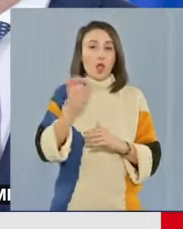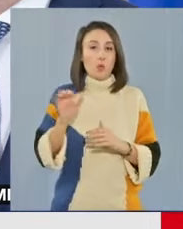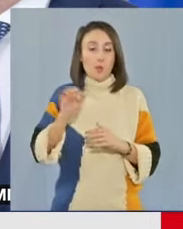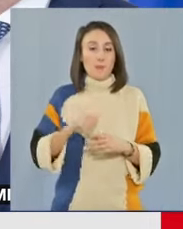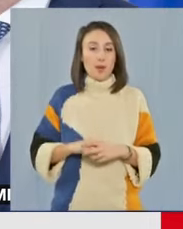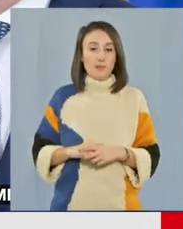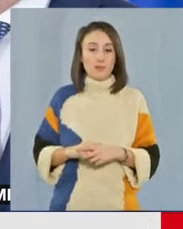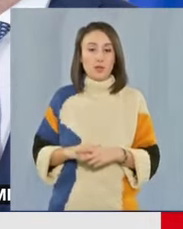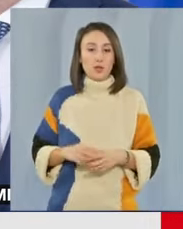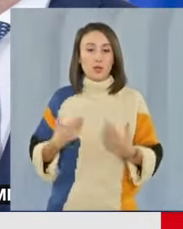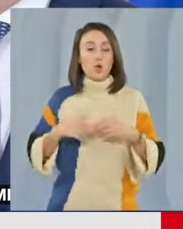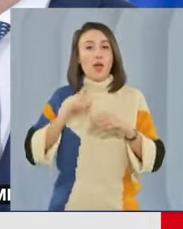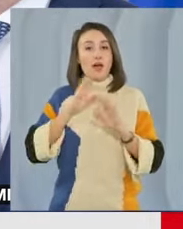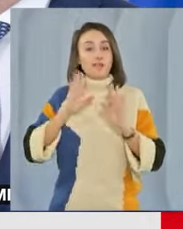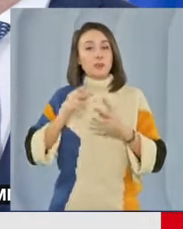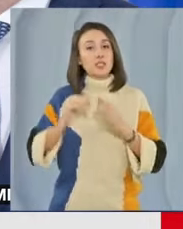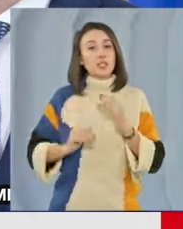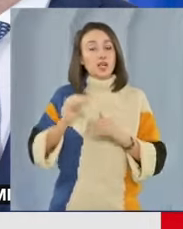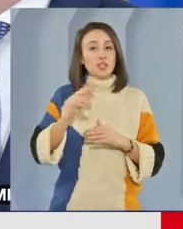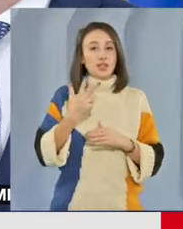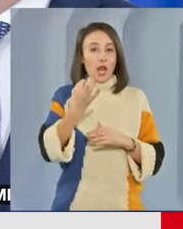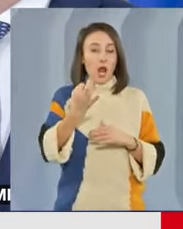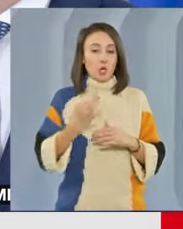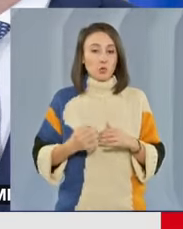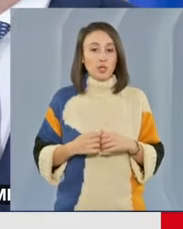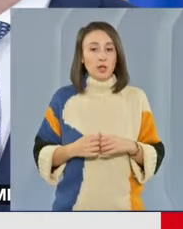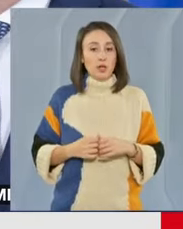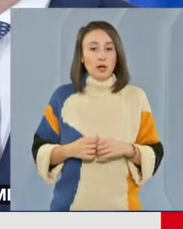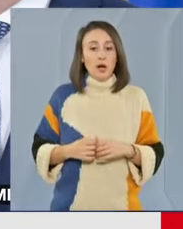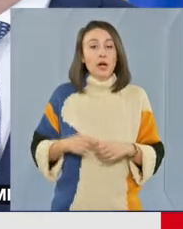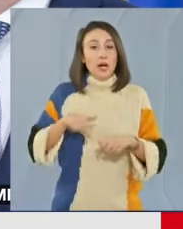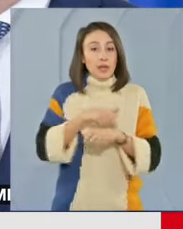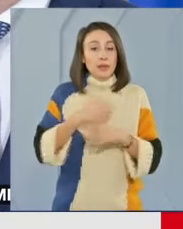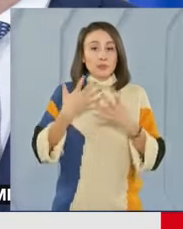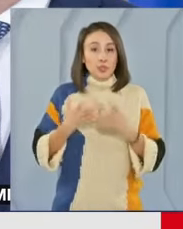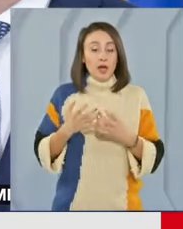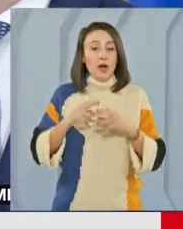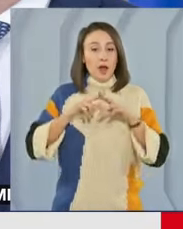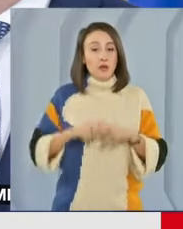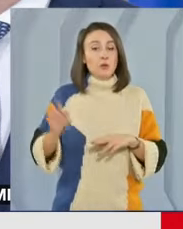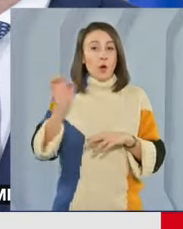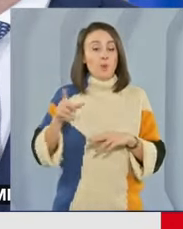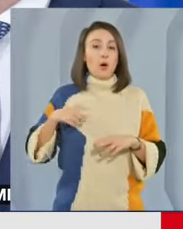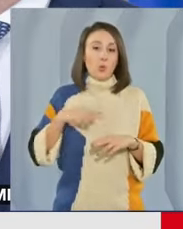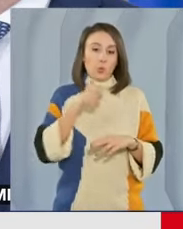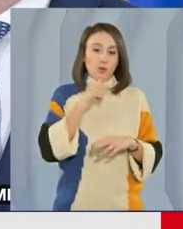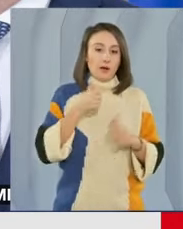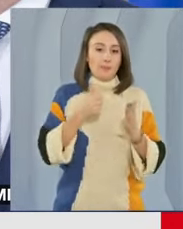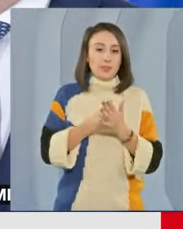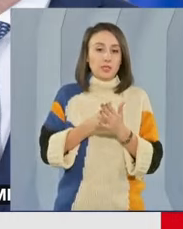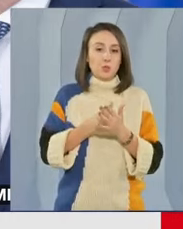Europa, că noi vom avea creșteri peste 3% în timp ce restul Europei va fi undeva până